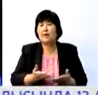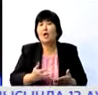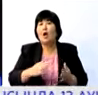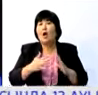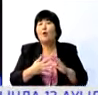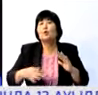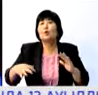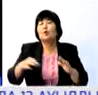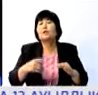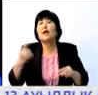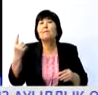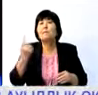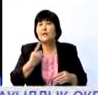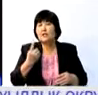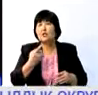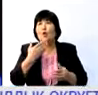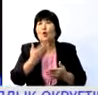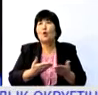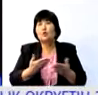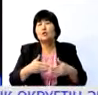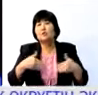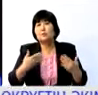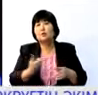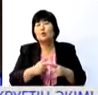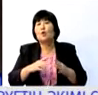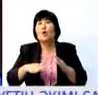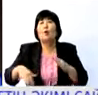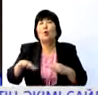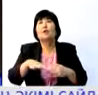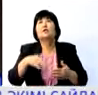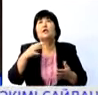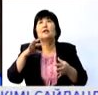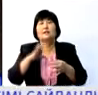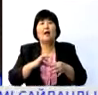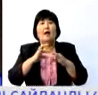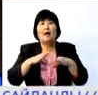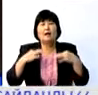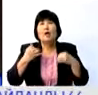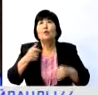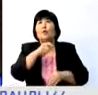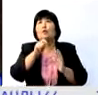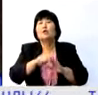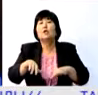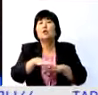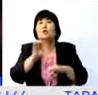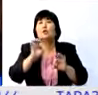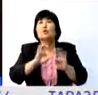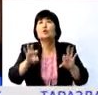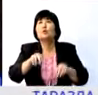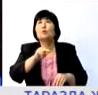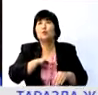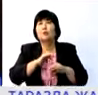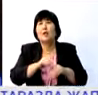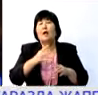ауылды округтерге бірінші ұсыныс беріп, сол округтер тағылды. Тәртіп сақшылары рейдке шығып, тұрғындарға түсіндірме жұмыстарын